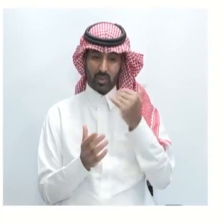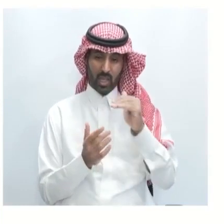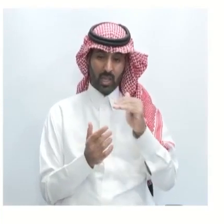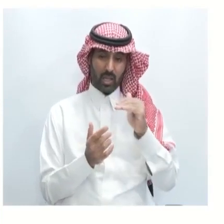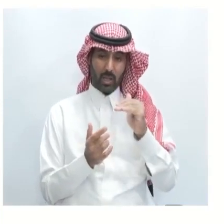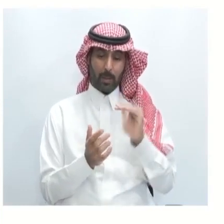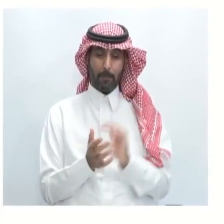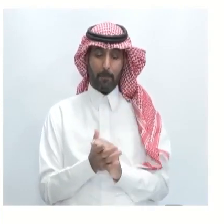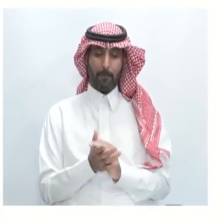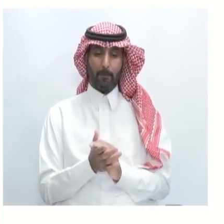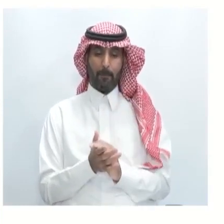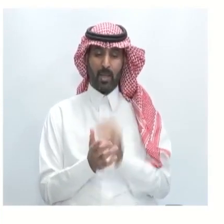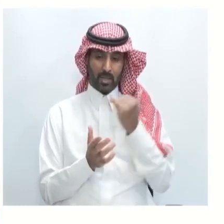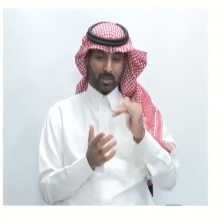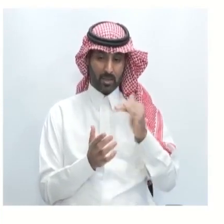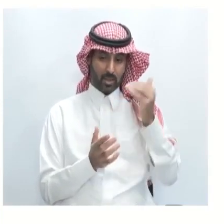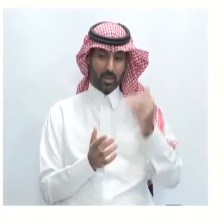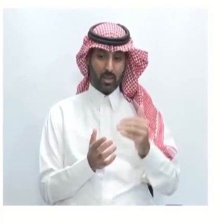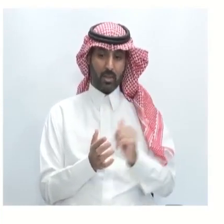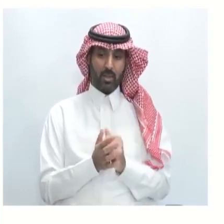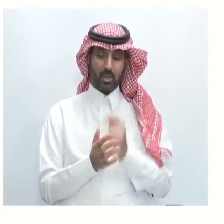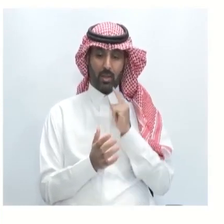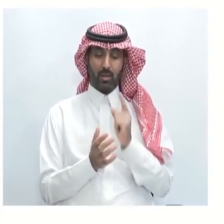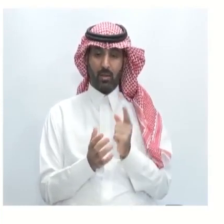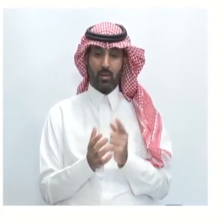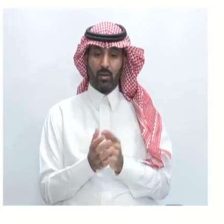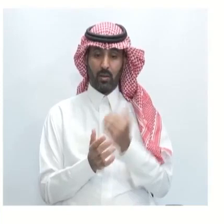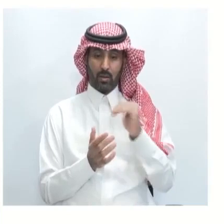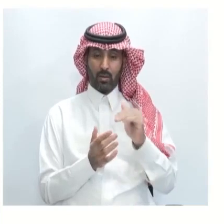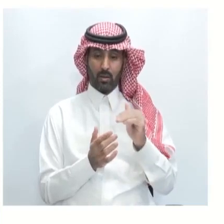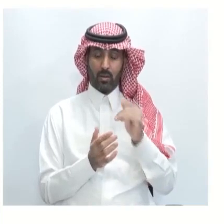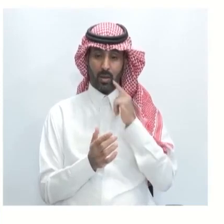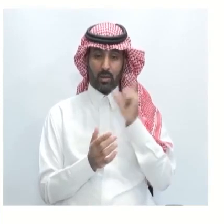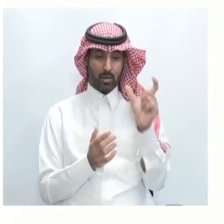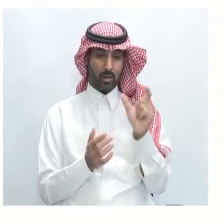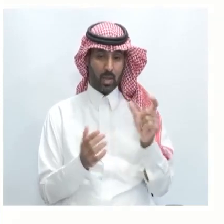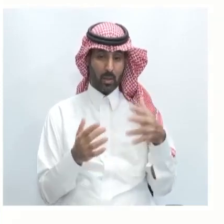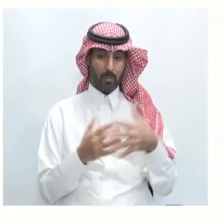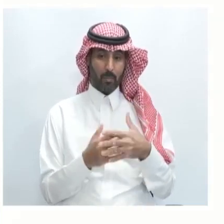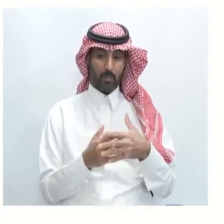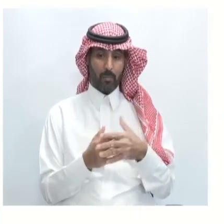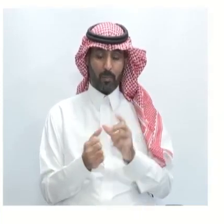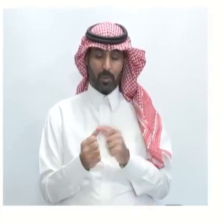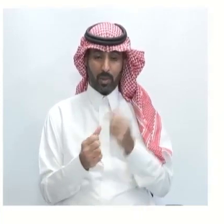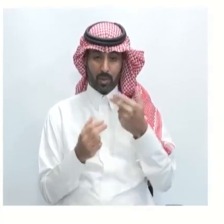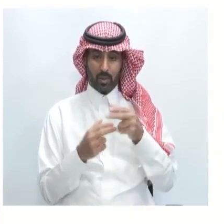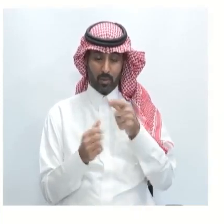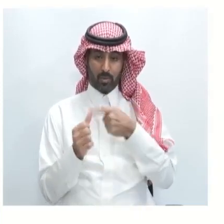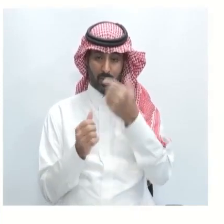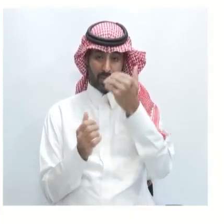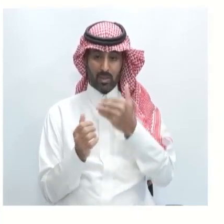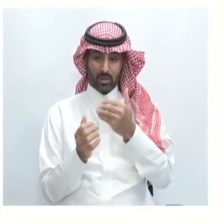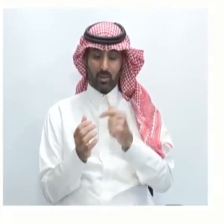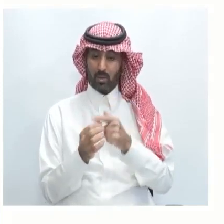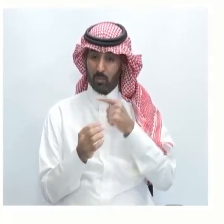قلنا الحد الاوسط هو هي او هي الكلمه المشتركه في المقدمه الصغرى